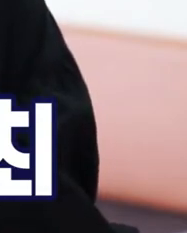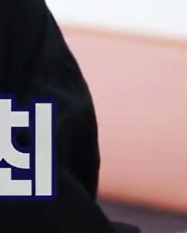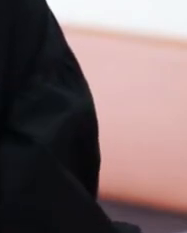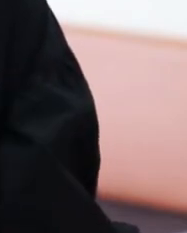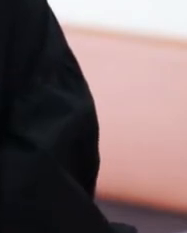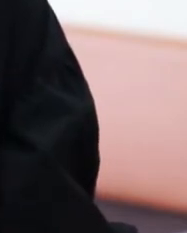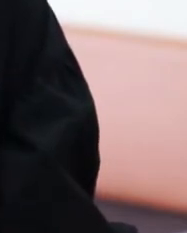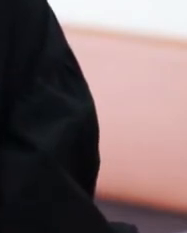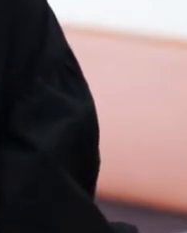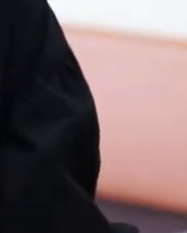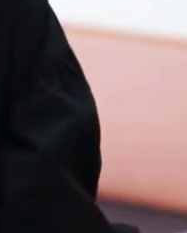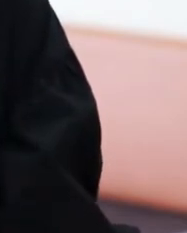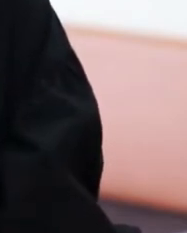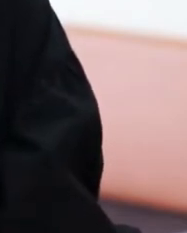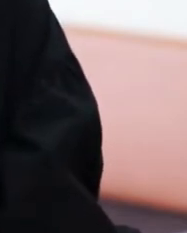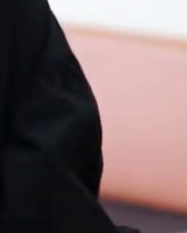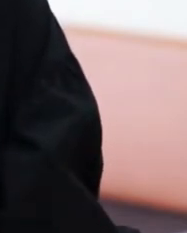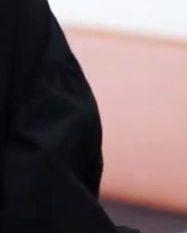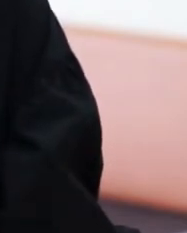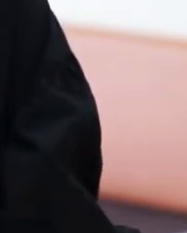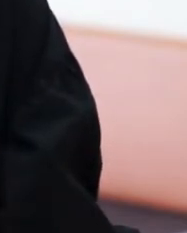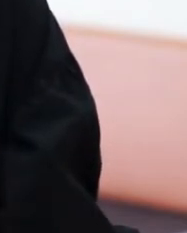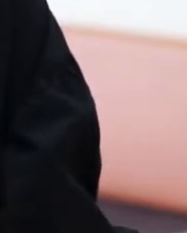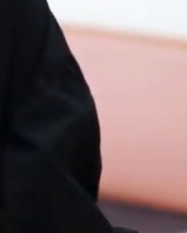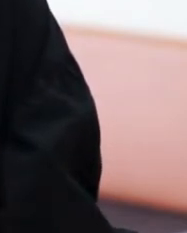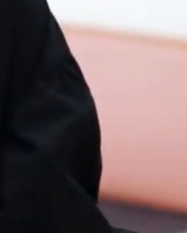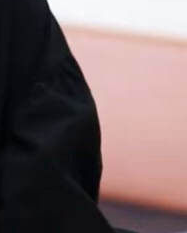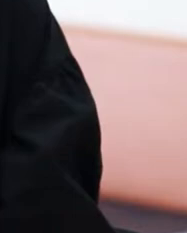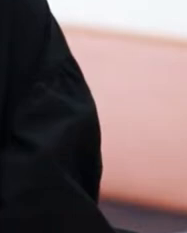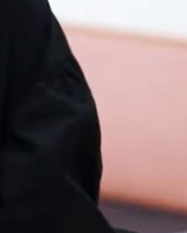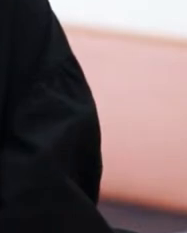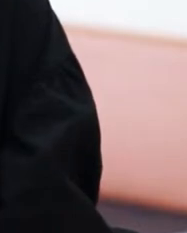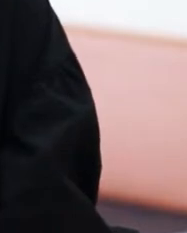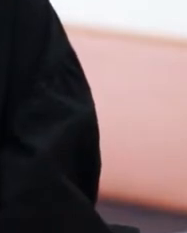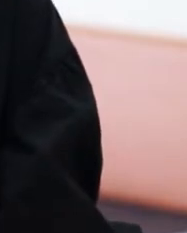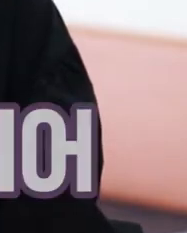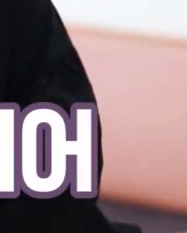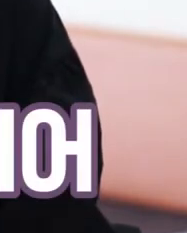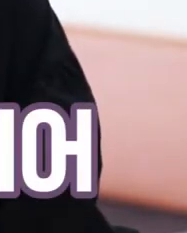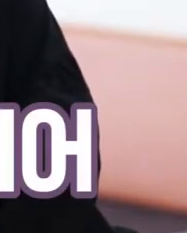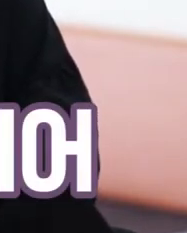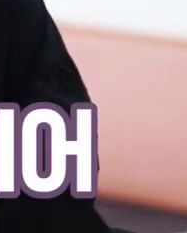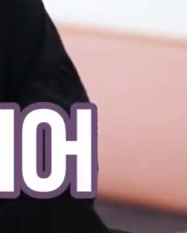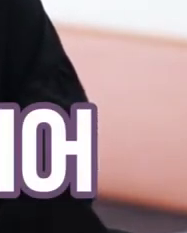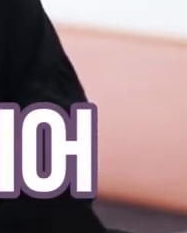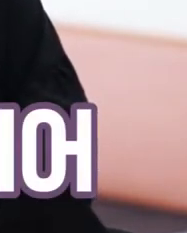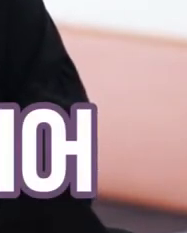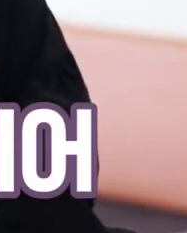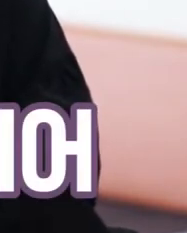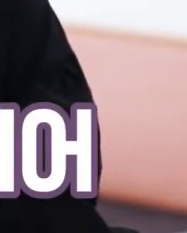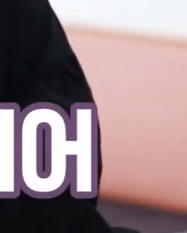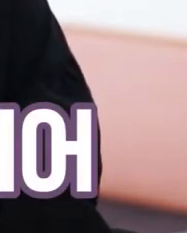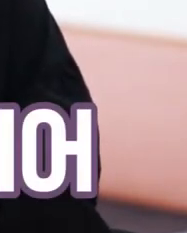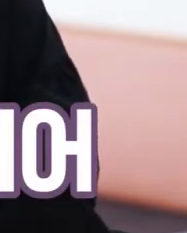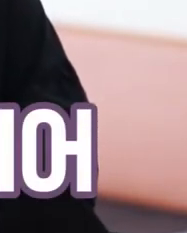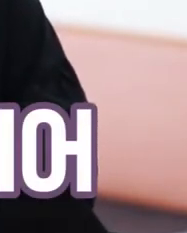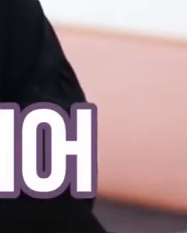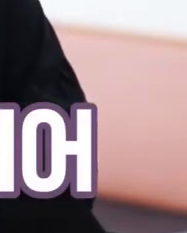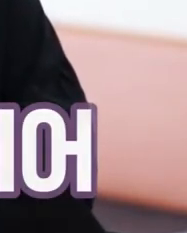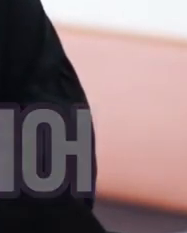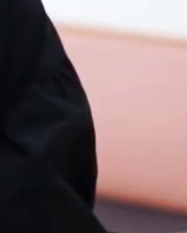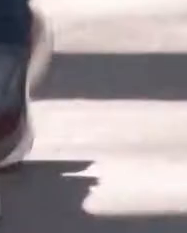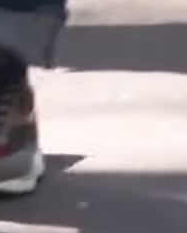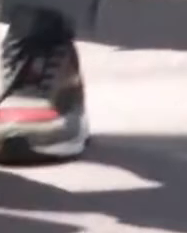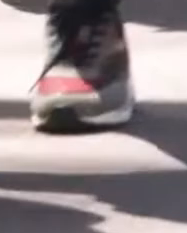나섭니다. 이번 공모는 도시 문제를 해결하거나 삶의 질을 높일 수 있는 스마트 기술 활용 아이디어를